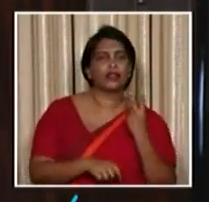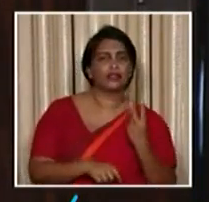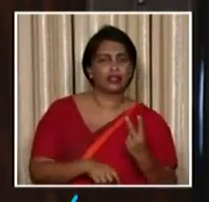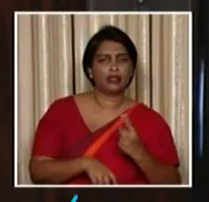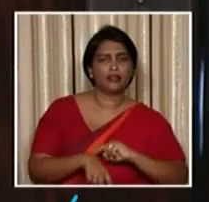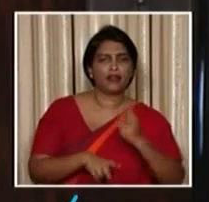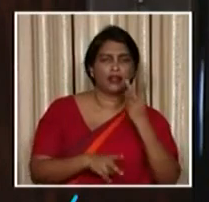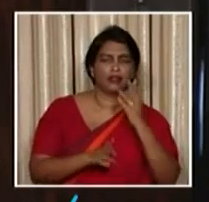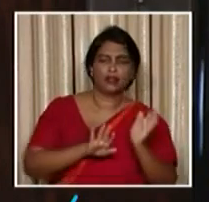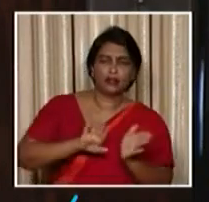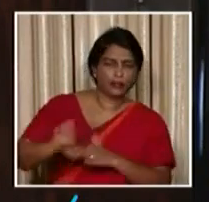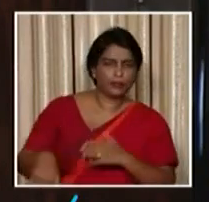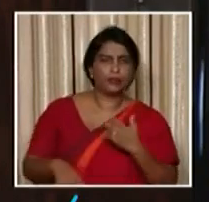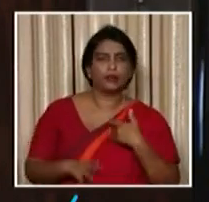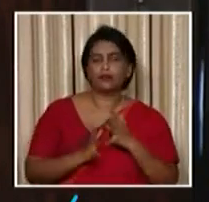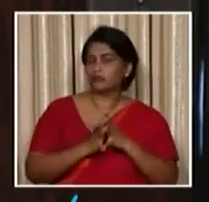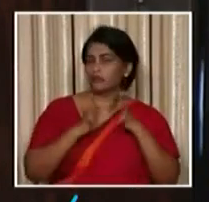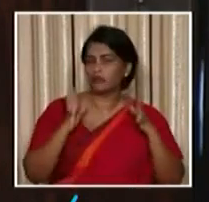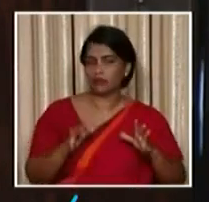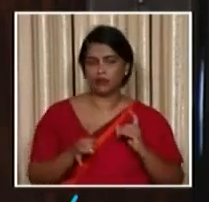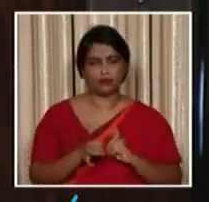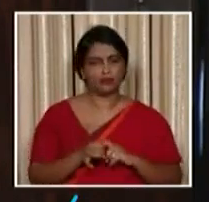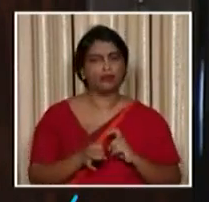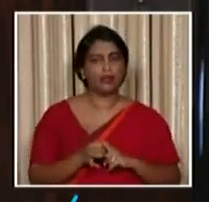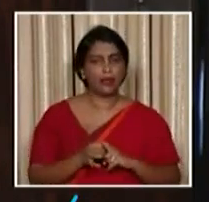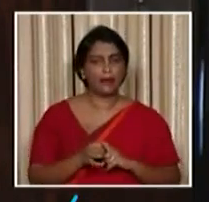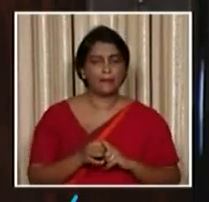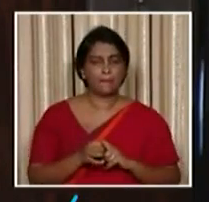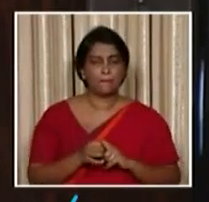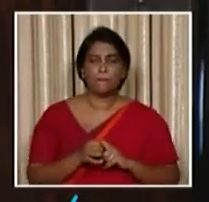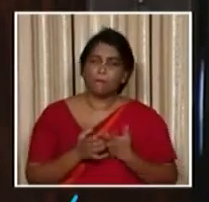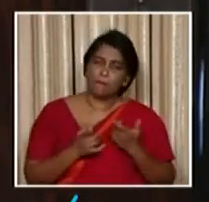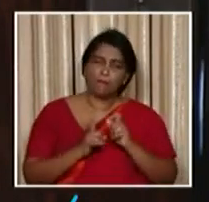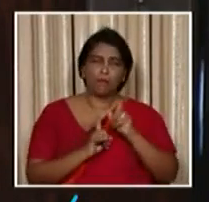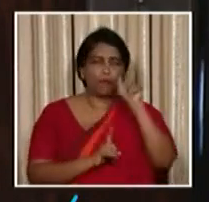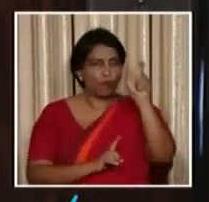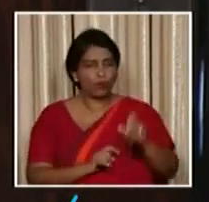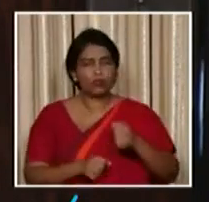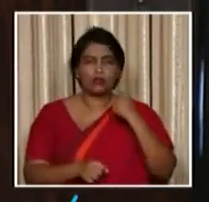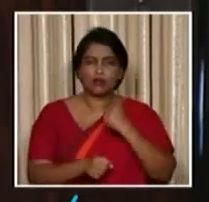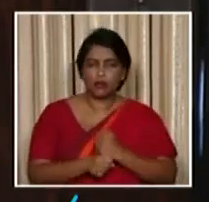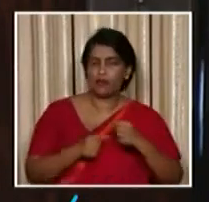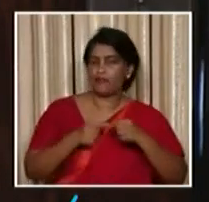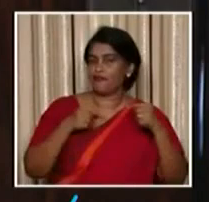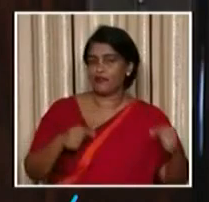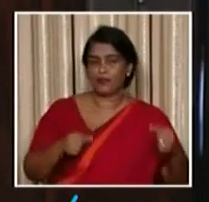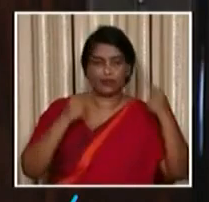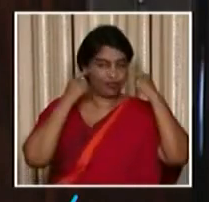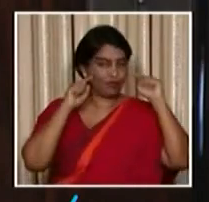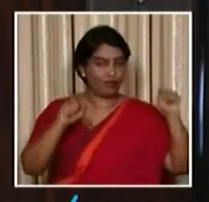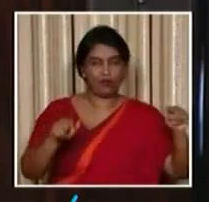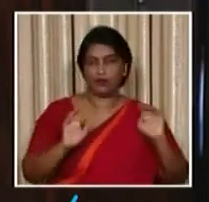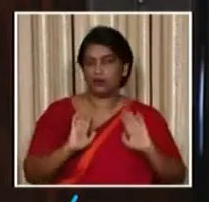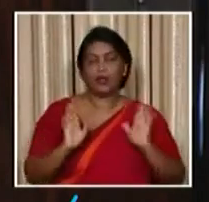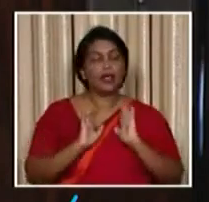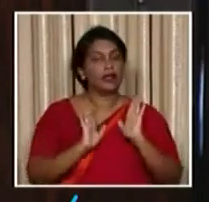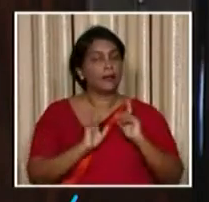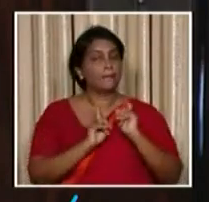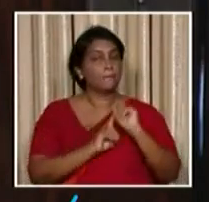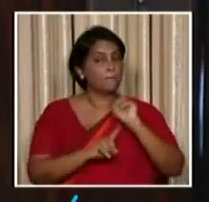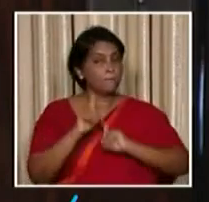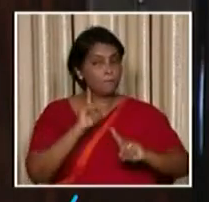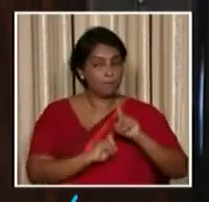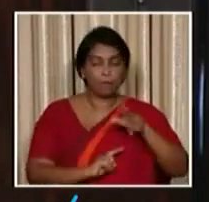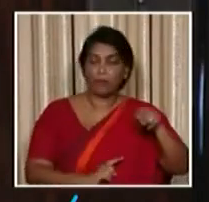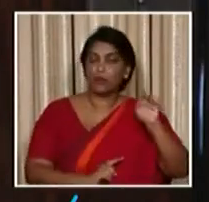විනාඩි 2 පැත්තකින් තිබ්බත් බරපතල ප්‍රශ්නයක් මම මේ පුද්ගලික හෝ ආණ්ඩුව හෝ විපක්ෂය ගැන කියන එකක් නෙමෙයි නමුත් පාර්ලිමේන්තුව ඒ